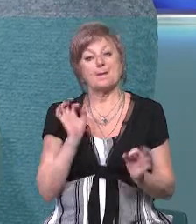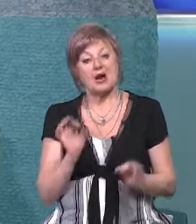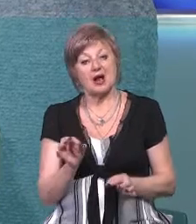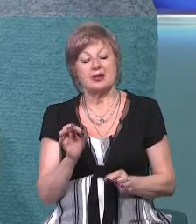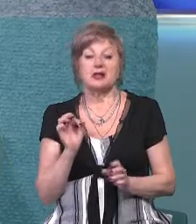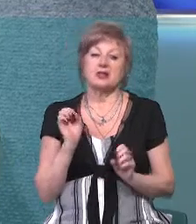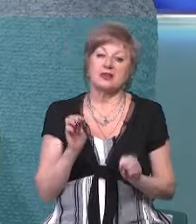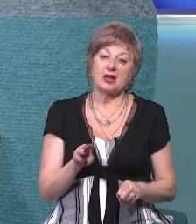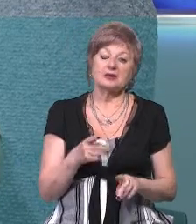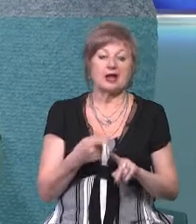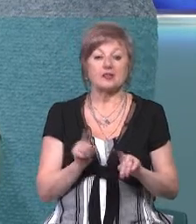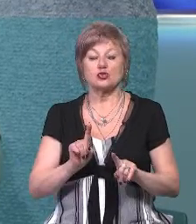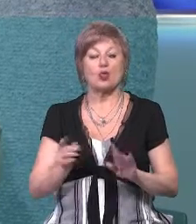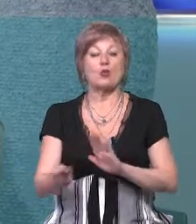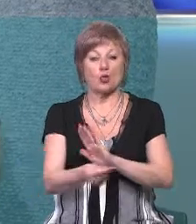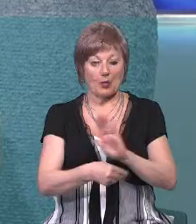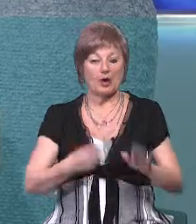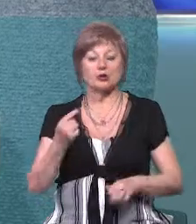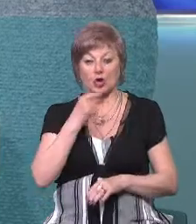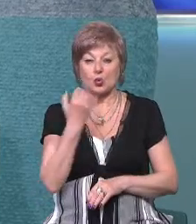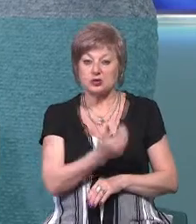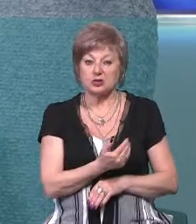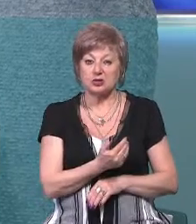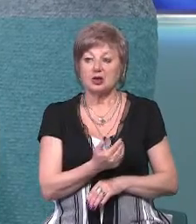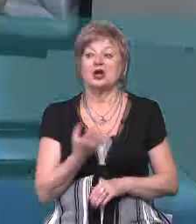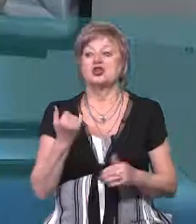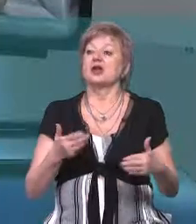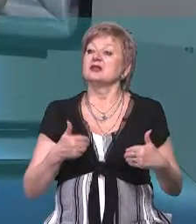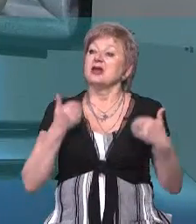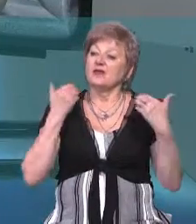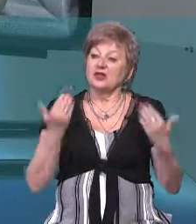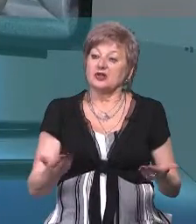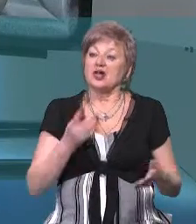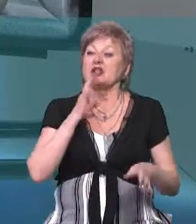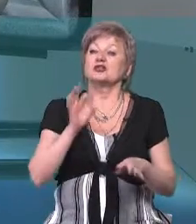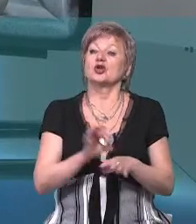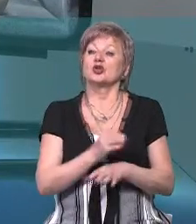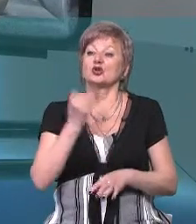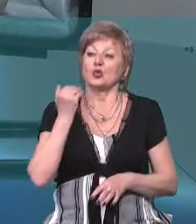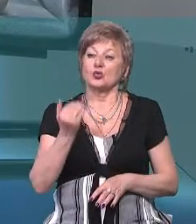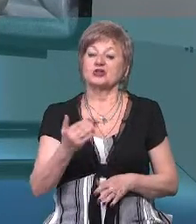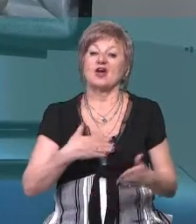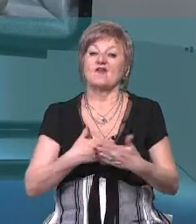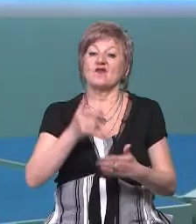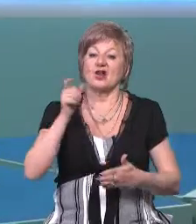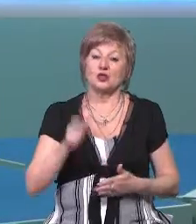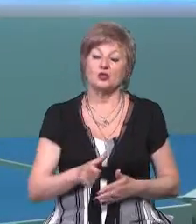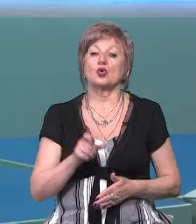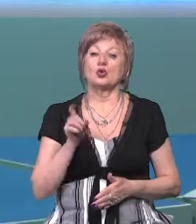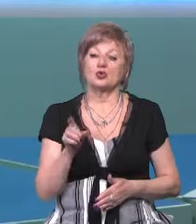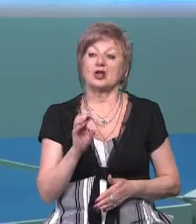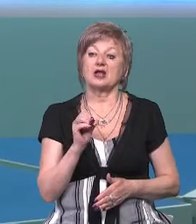це пропагандою російською. І я вітаю в нашій студії дружину запорізького волонтера Андрія Ярмохіна